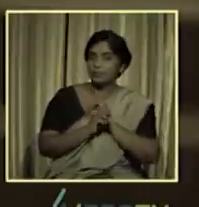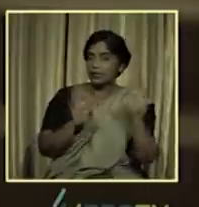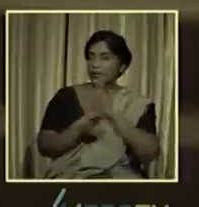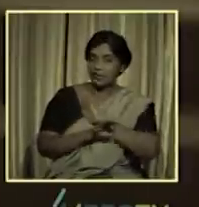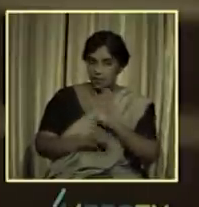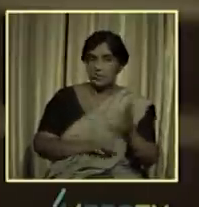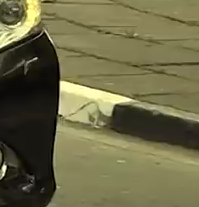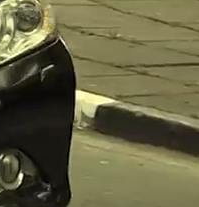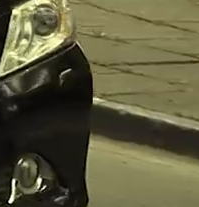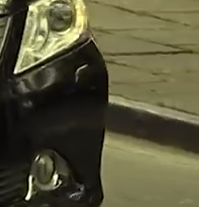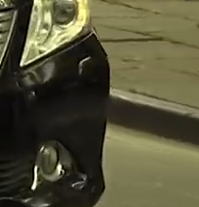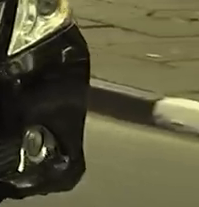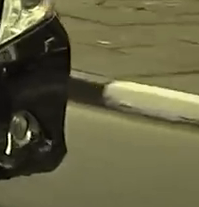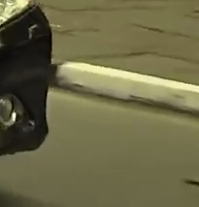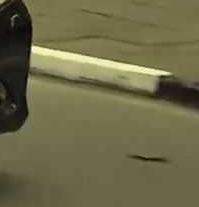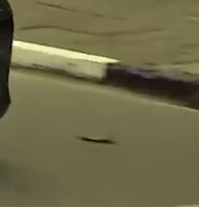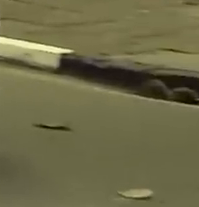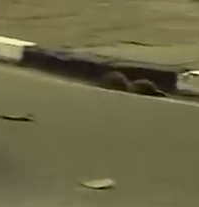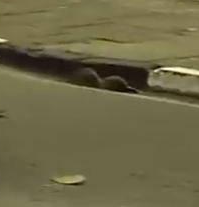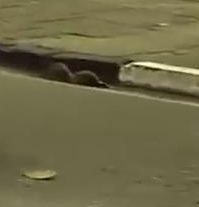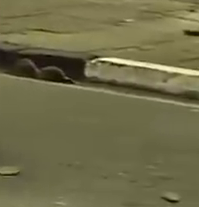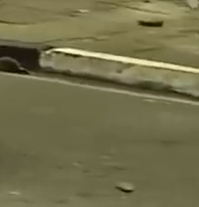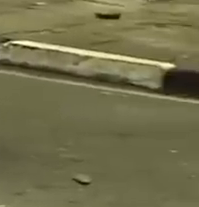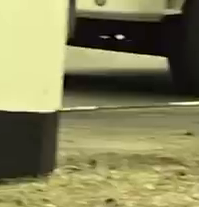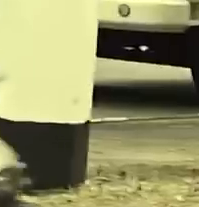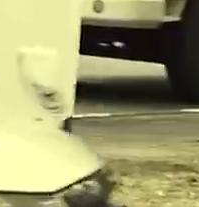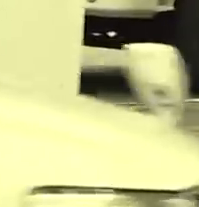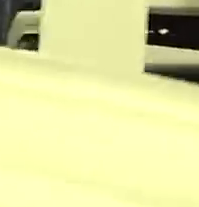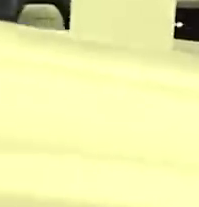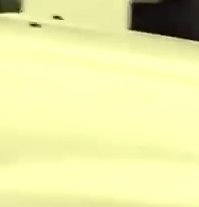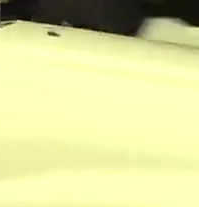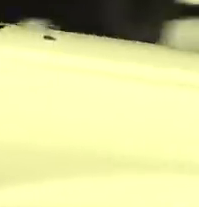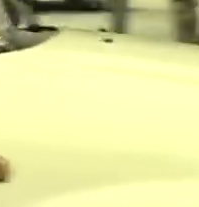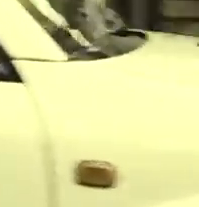එපා කියන එක පුතුවාගෙන් ඉල්ලනවා. ඔය කාන්තා මන්ත්‍රීවරයන් 10ක් 12ක් තමයි මේ මුළු